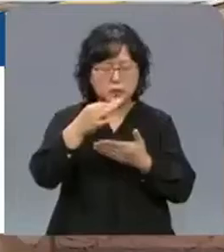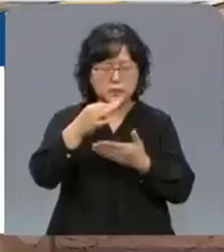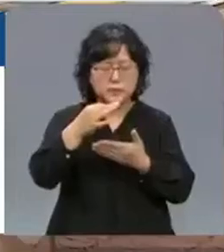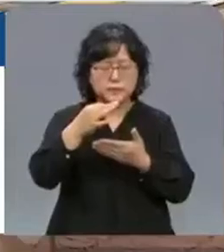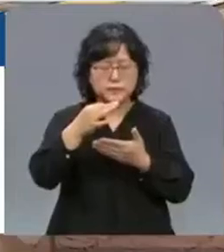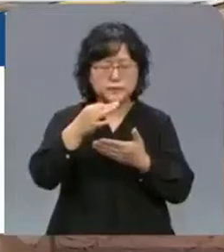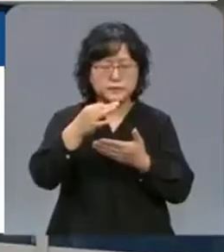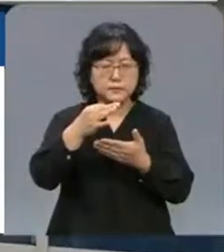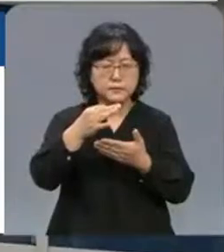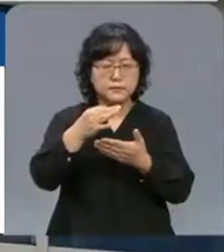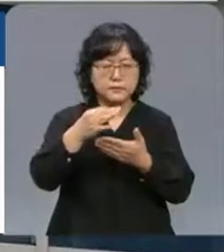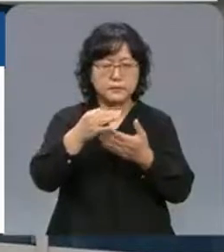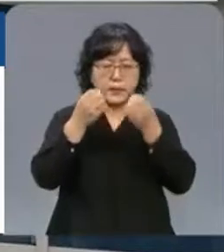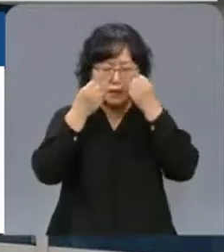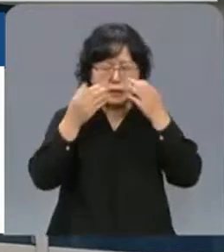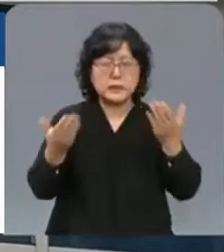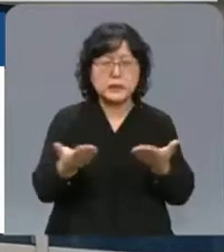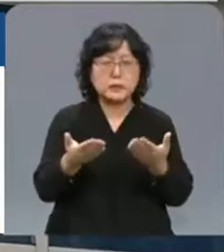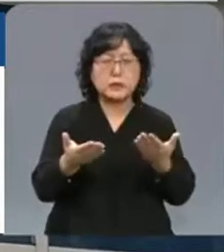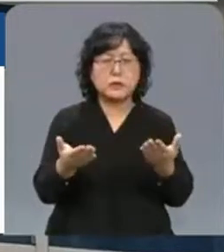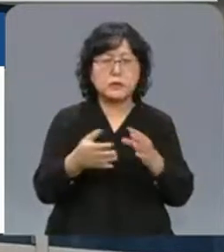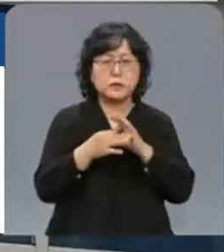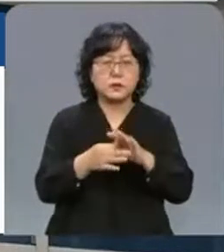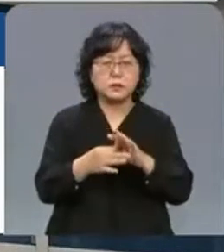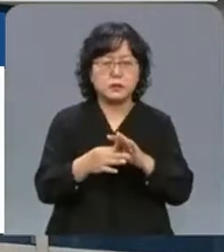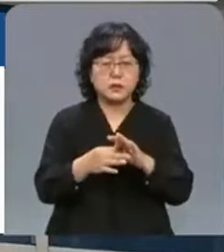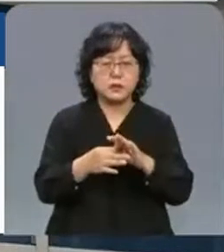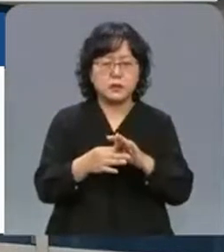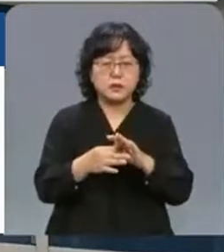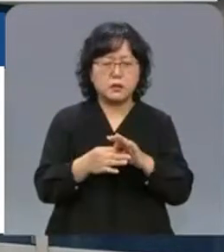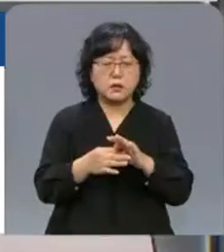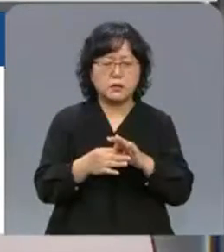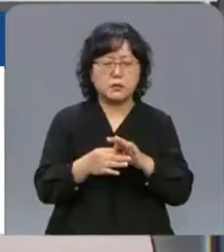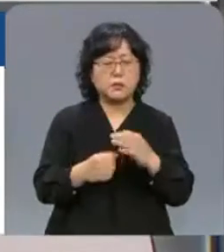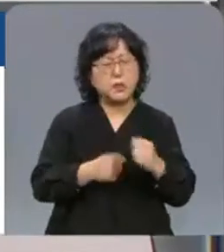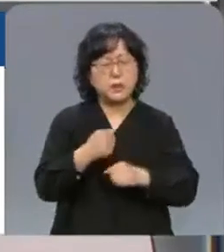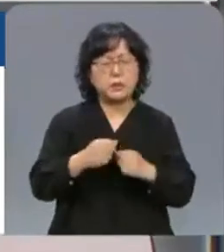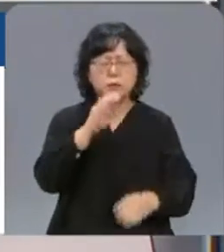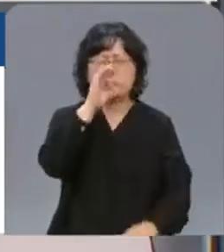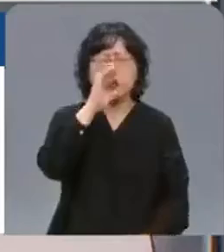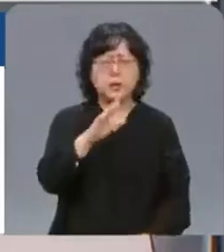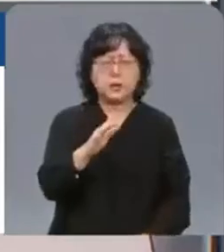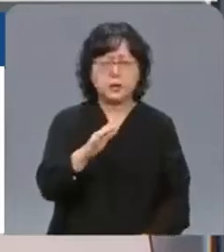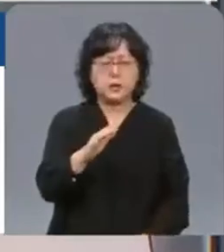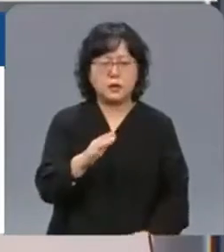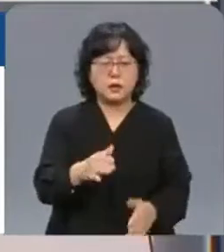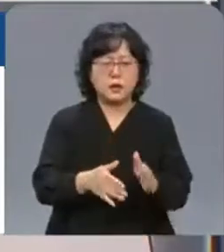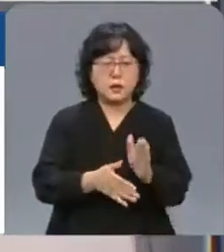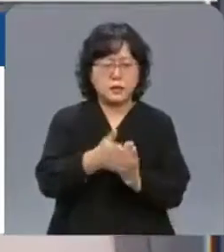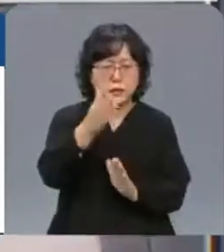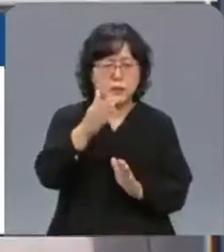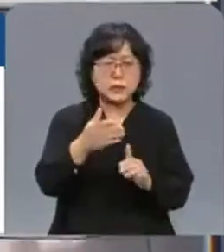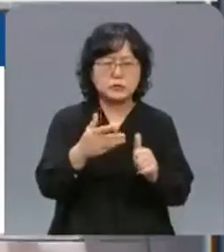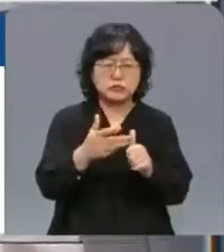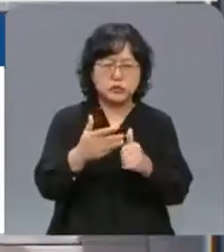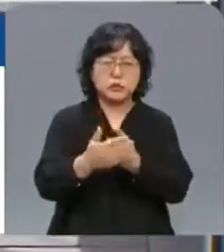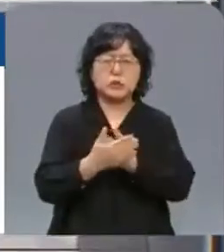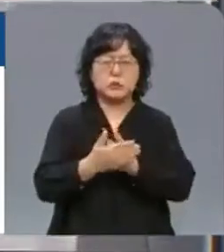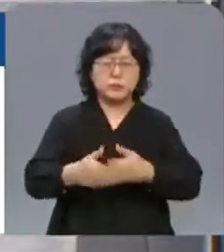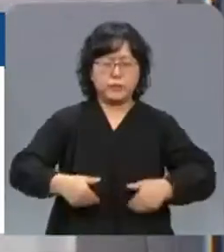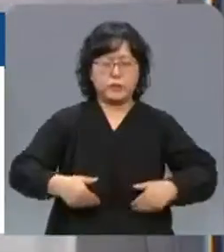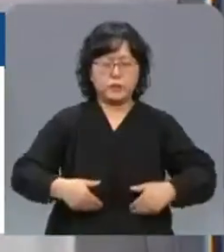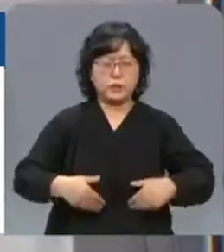그리고 신기사유권 관련해서 사실은 잘 자연스럽지 못하거든요 왜냐하면 지자체 지원을 받아야 되는 그런